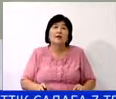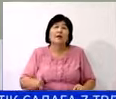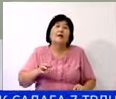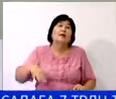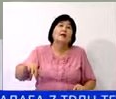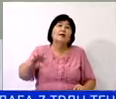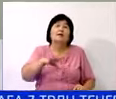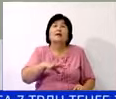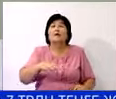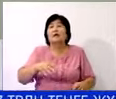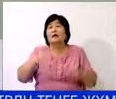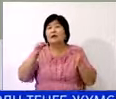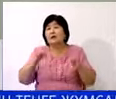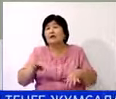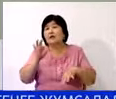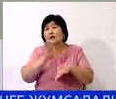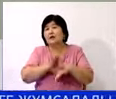келген кеселмен күресуге